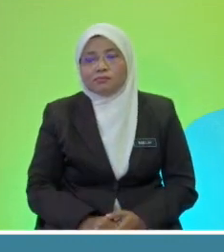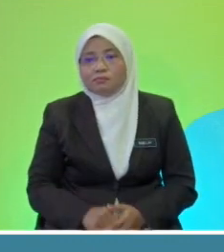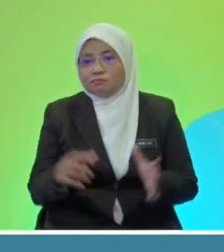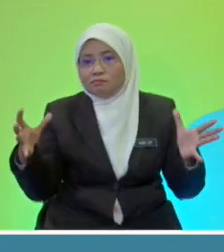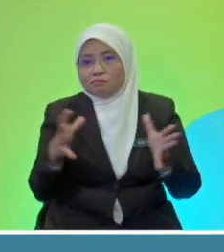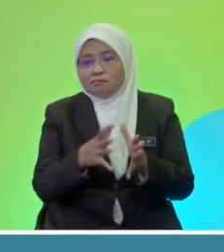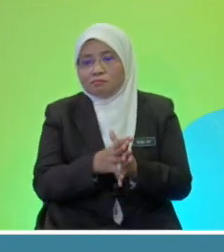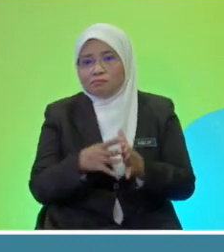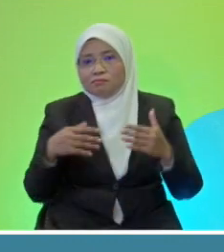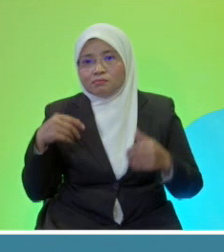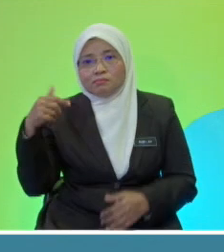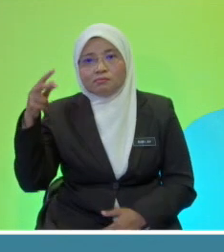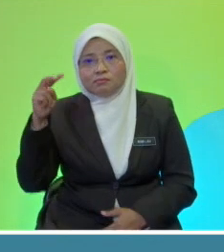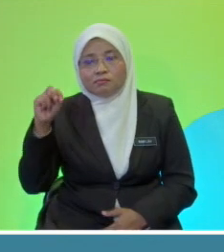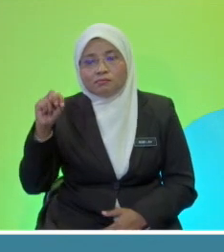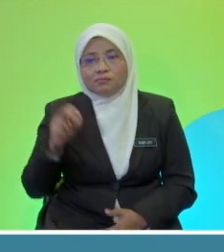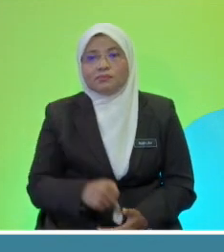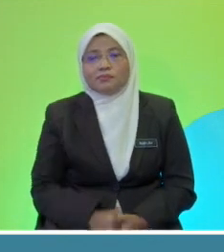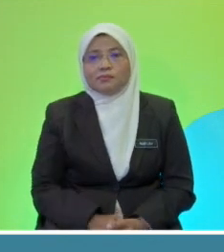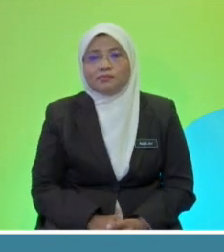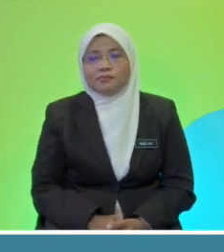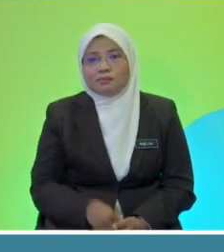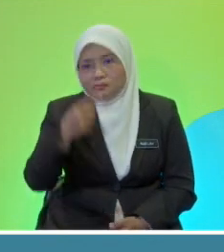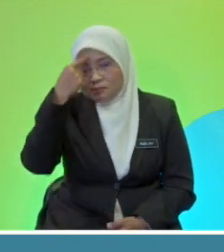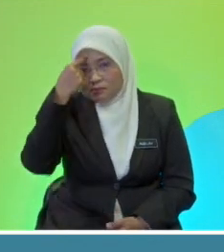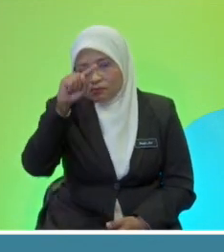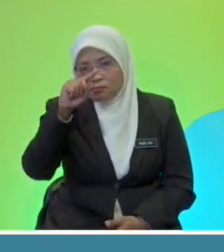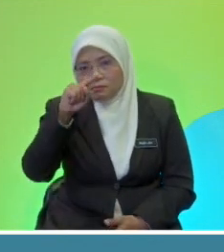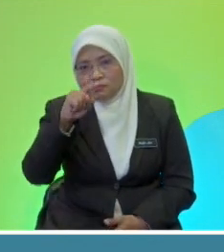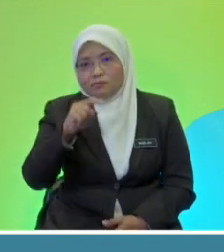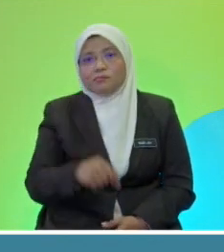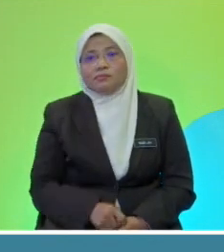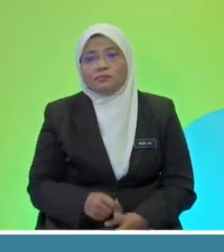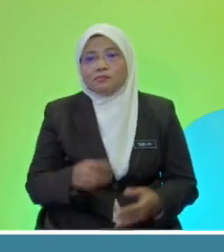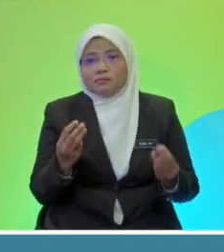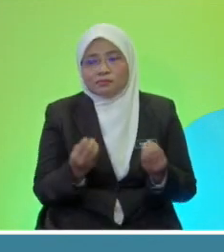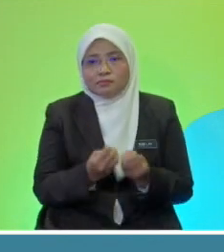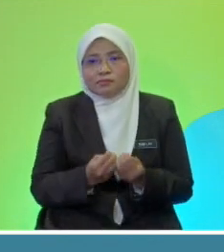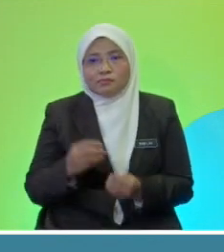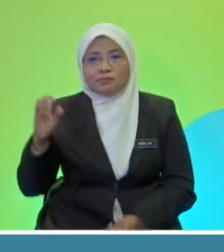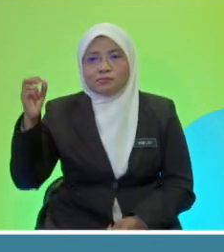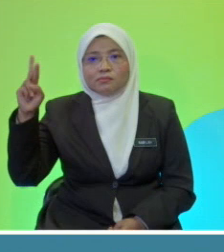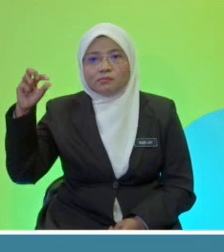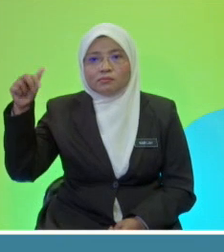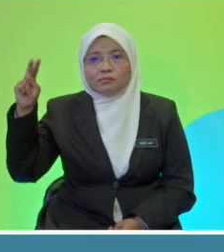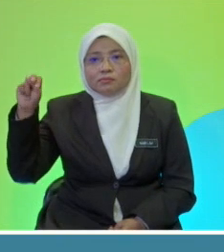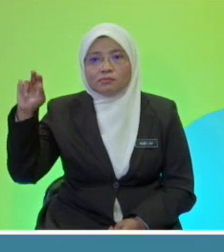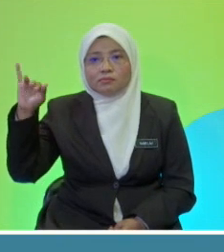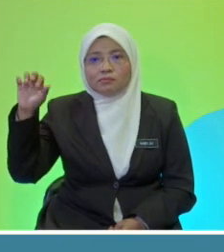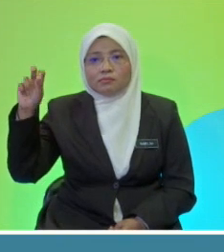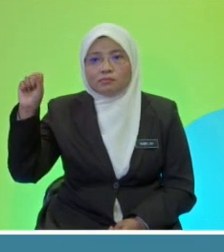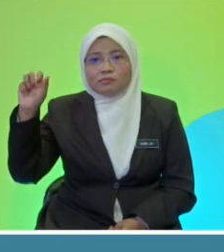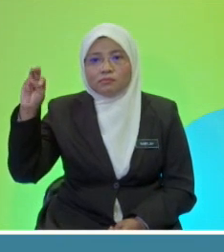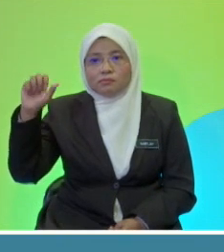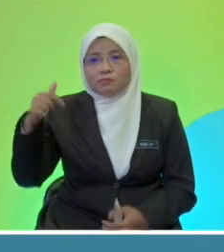lain untuk menghasilkan organisme termodifikasi genetik gmo Oke dengan ciri baru tidak mungkin